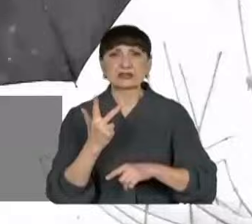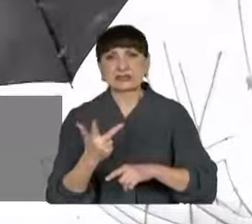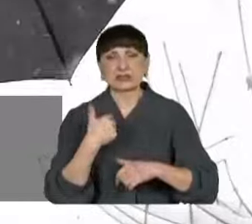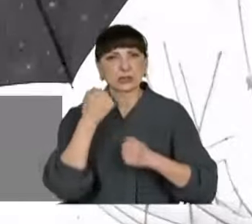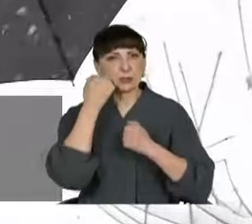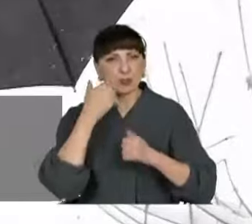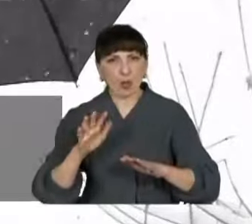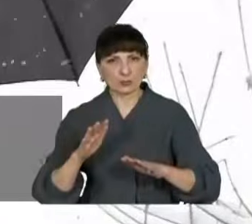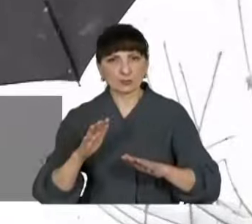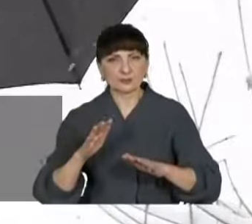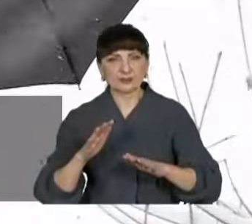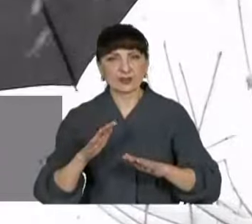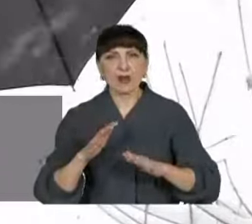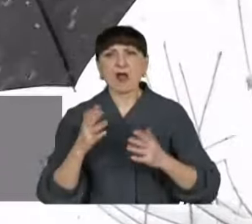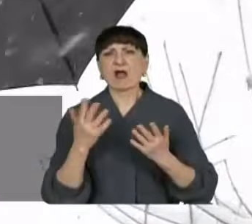помню.